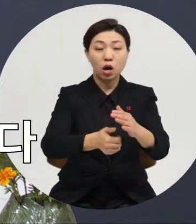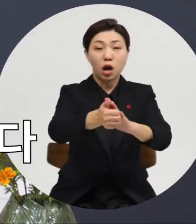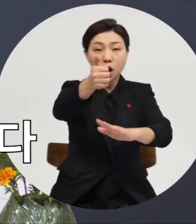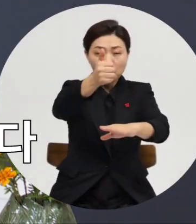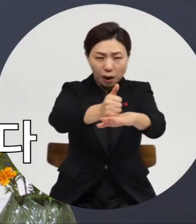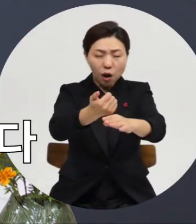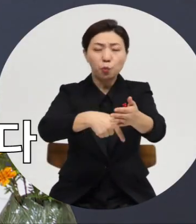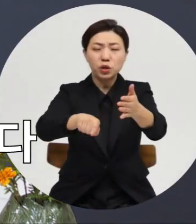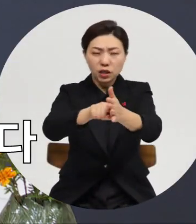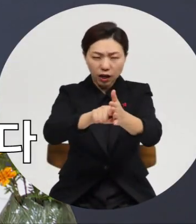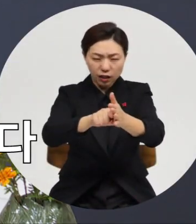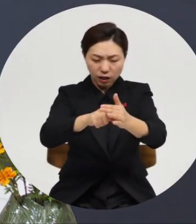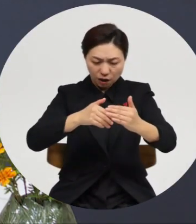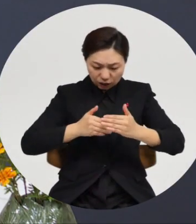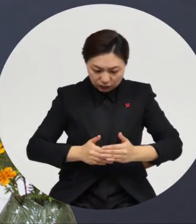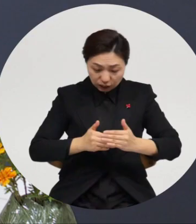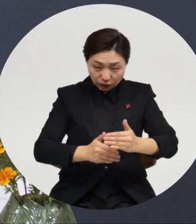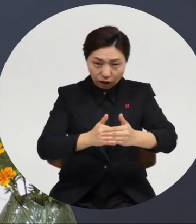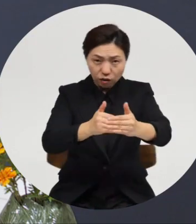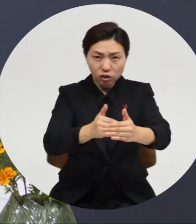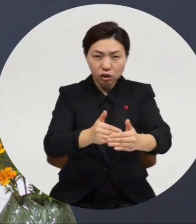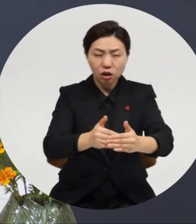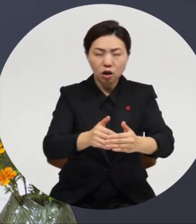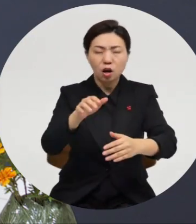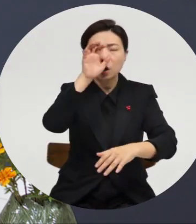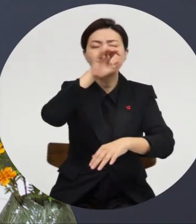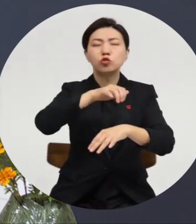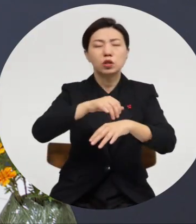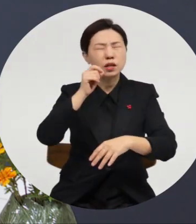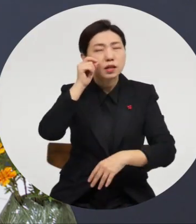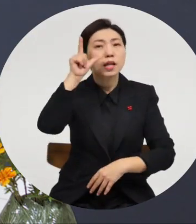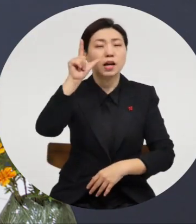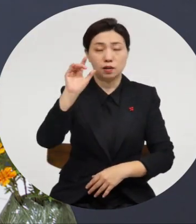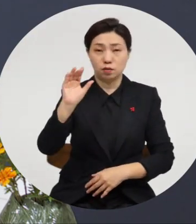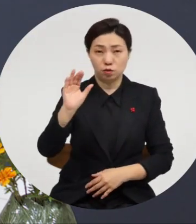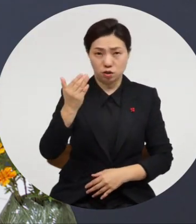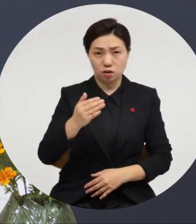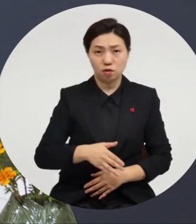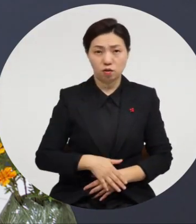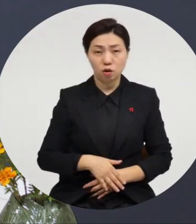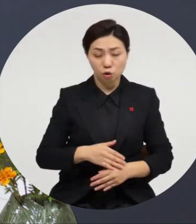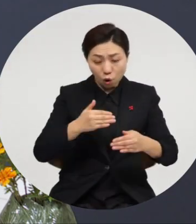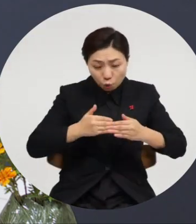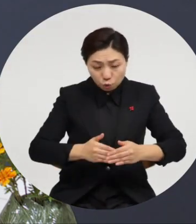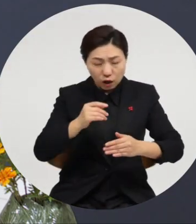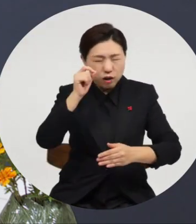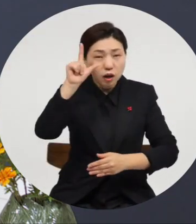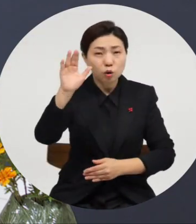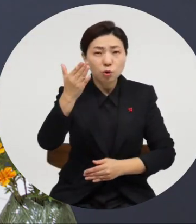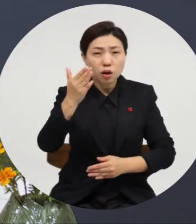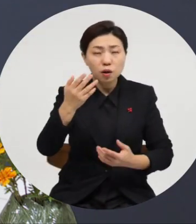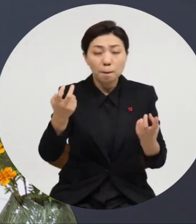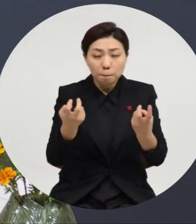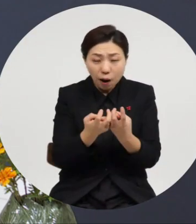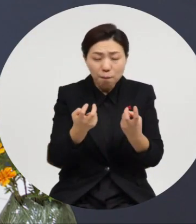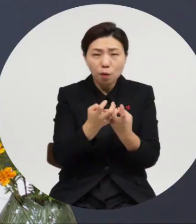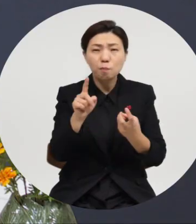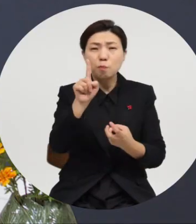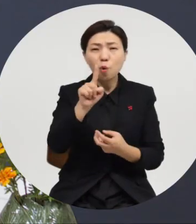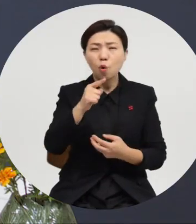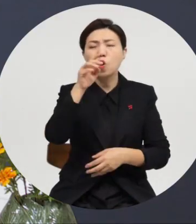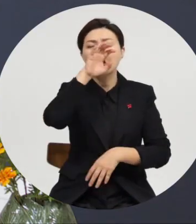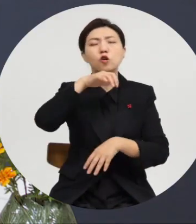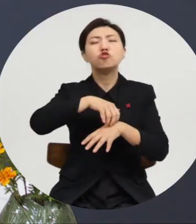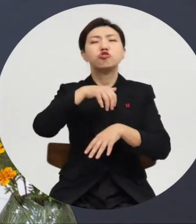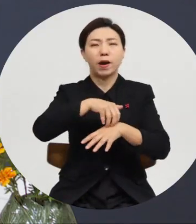뭐다? 깨달음이다. 깨달음에 이르는 방법이 이제 수행이다. 이런 얘기예요.